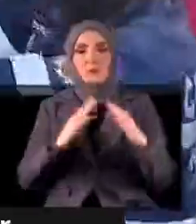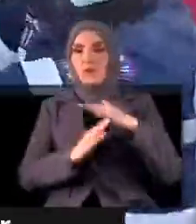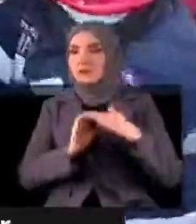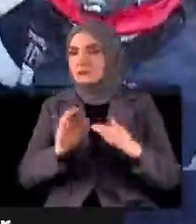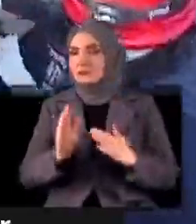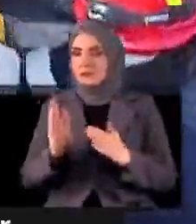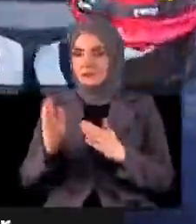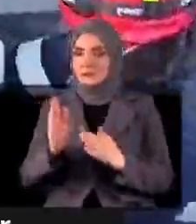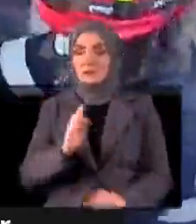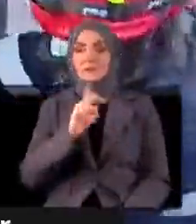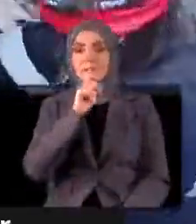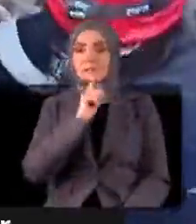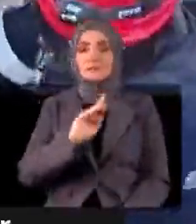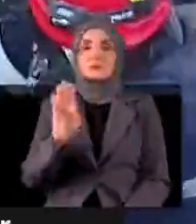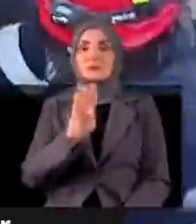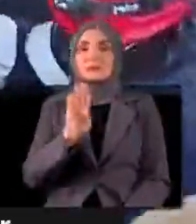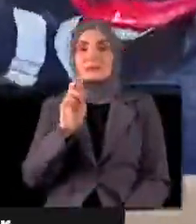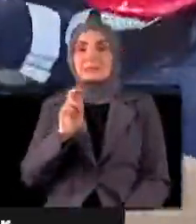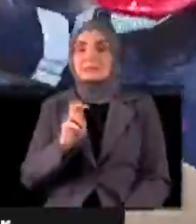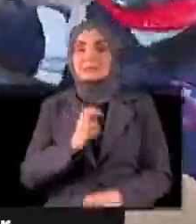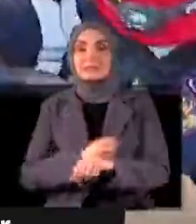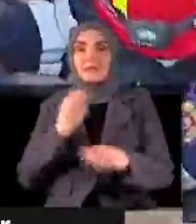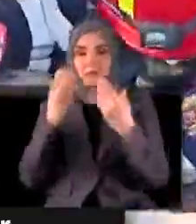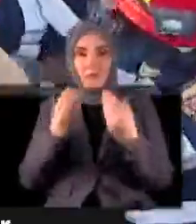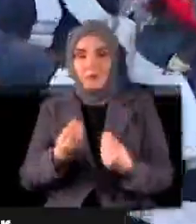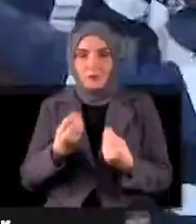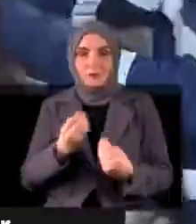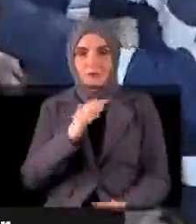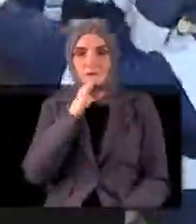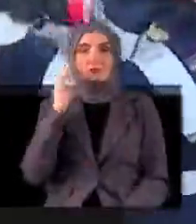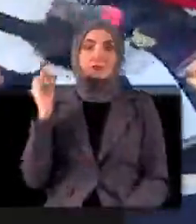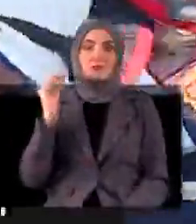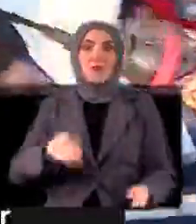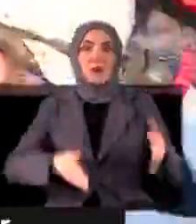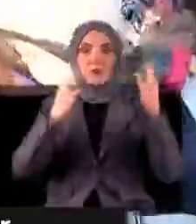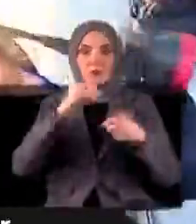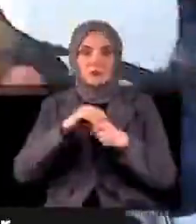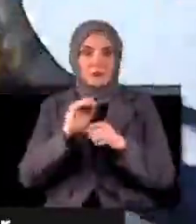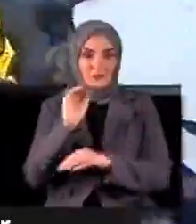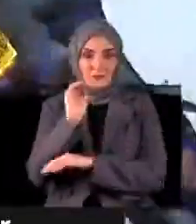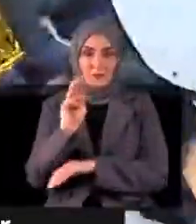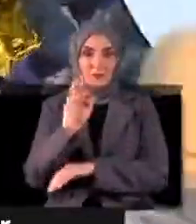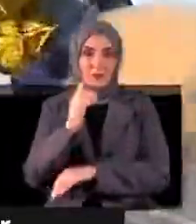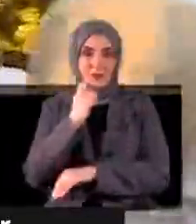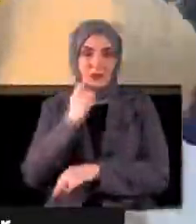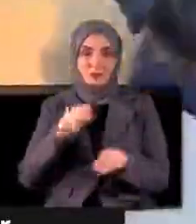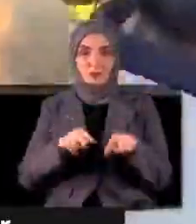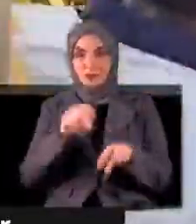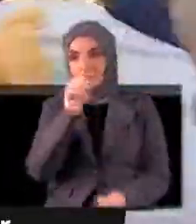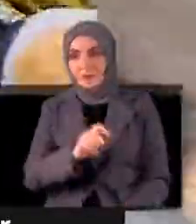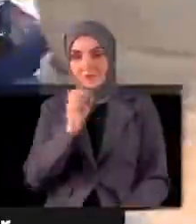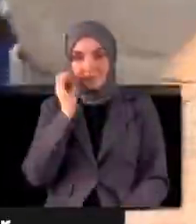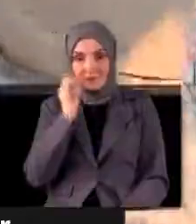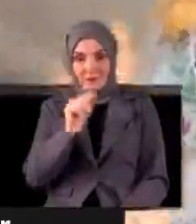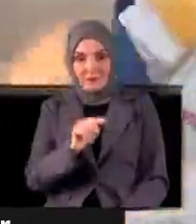saat mucizesi yaşanıyor. Evet, Mutlular Apartmanı'nın sakini 35 yaşındaki Mustafa da arama kurtarma ekiplerinin